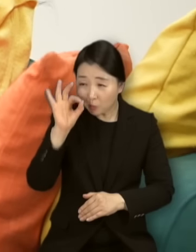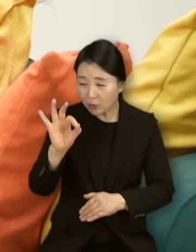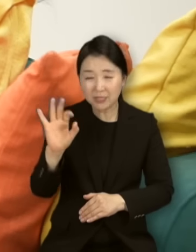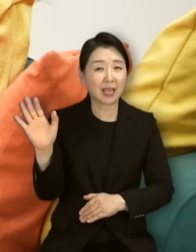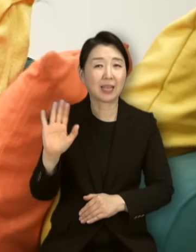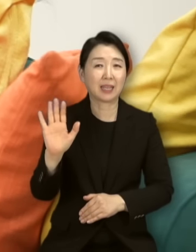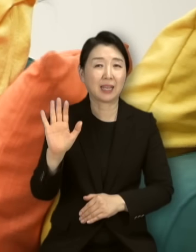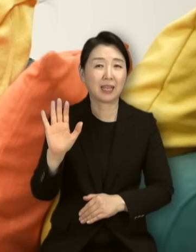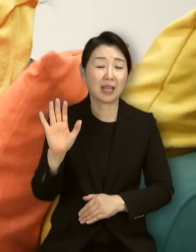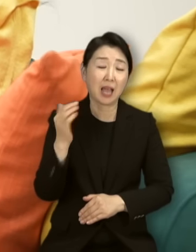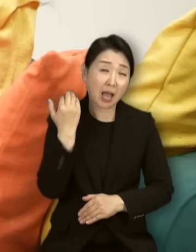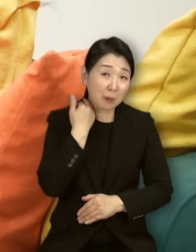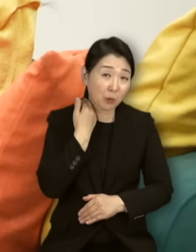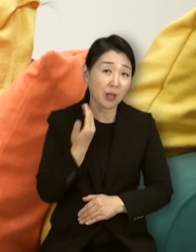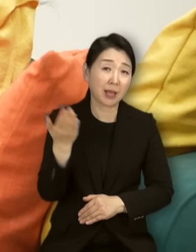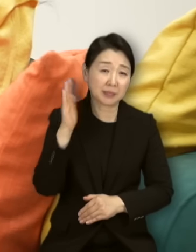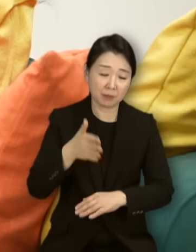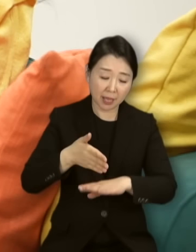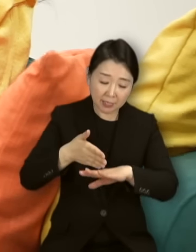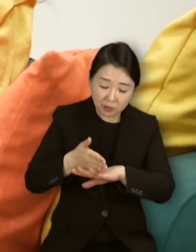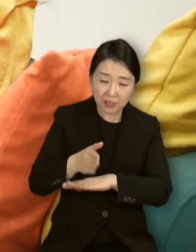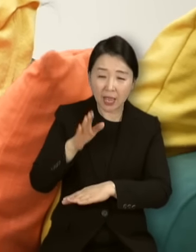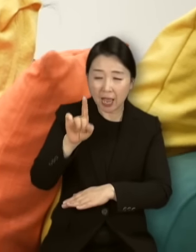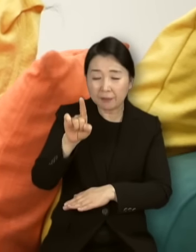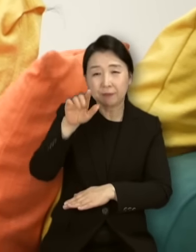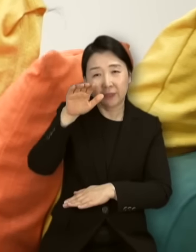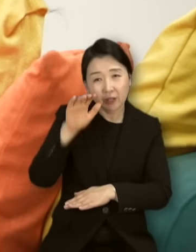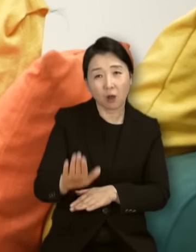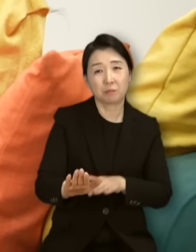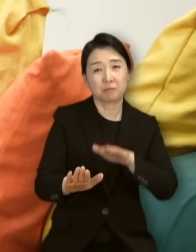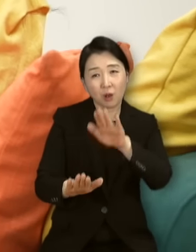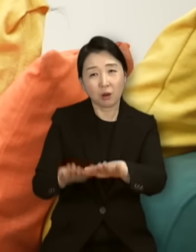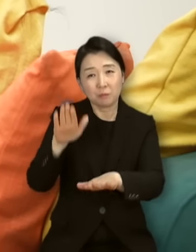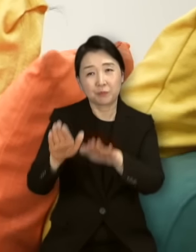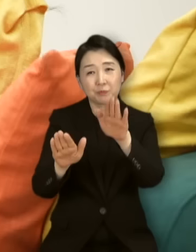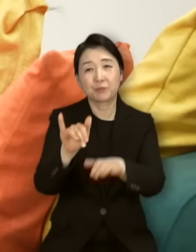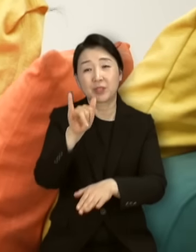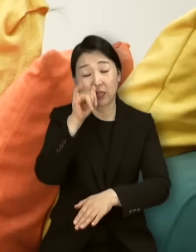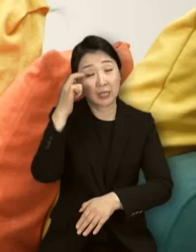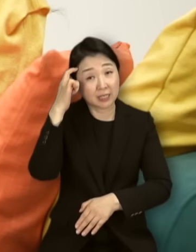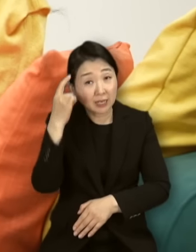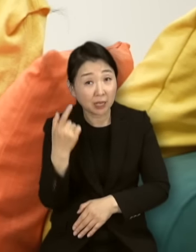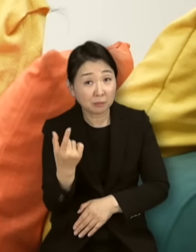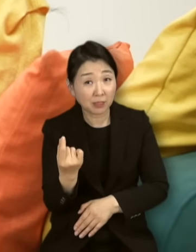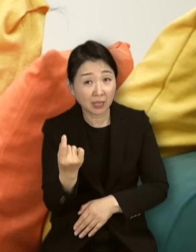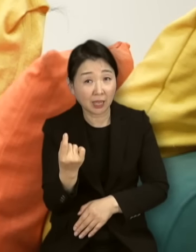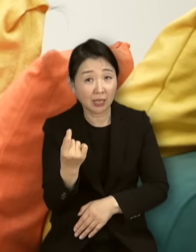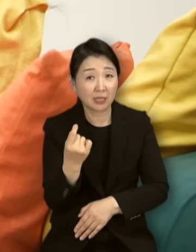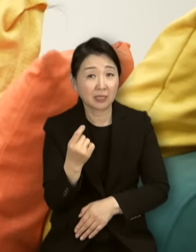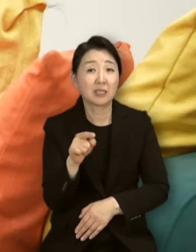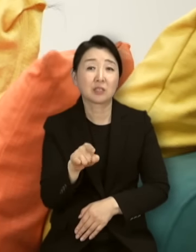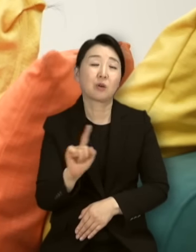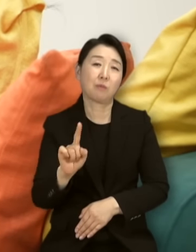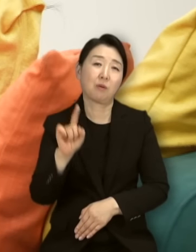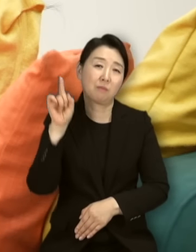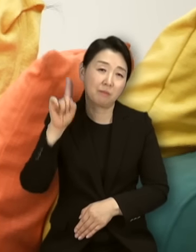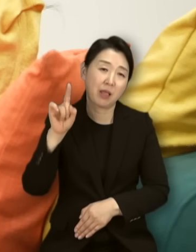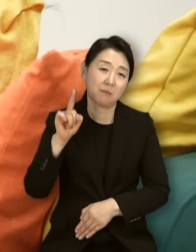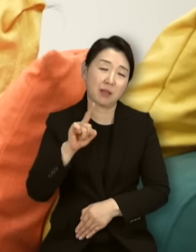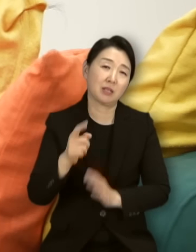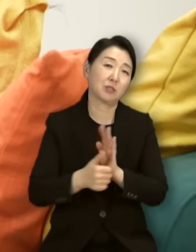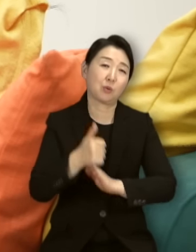눈앞에 보이지 않아도 어쨌든 천천히라도 한 걸음씩 내가 나가고 있다고 생각이 들면은 저는 그게